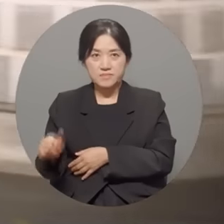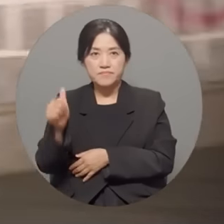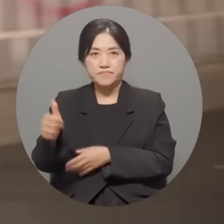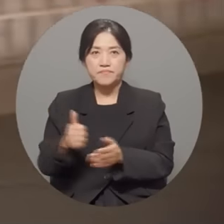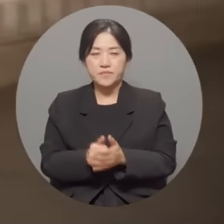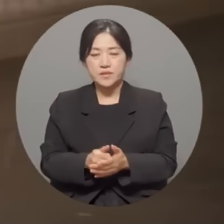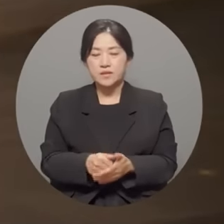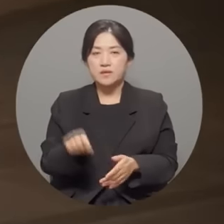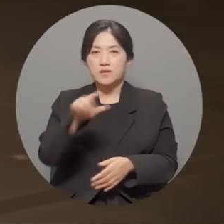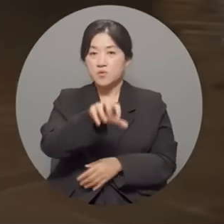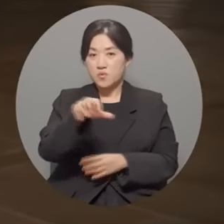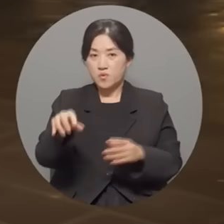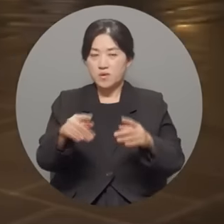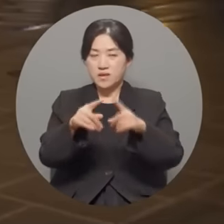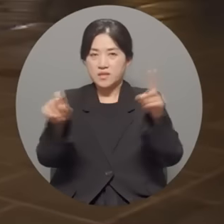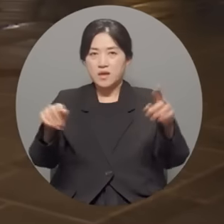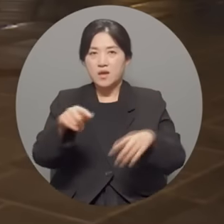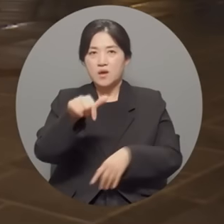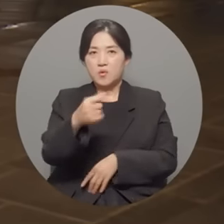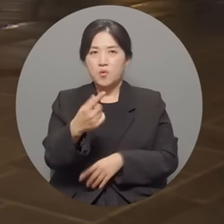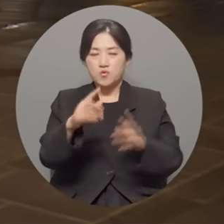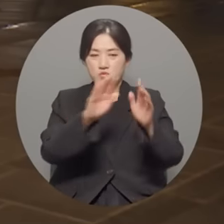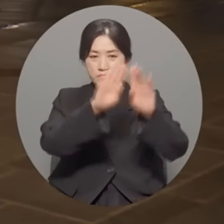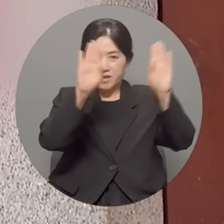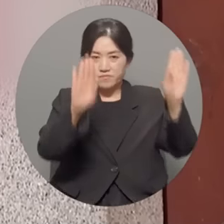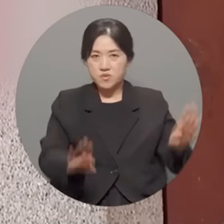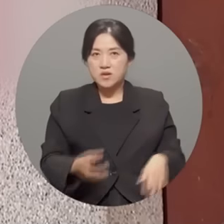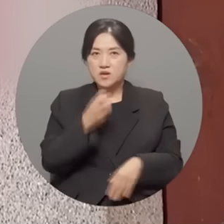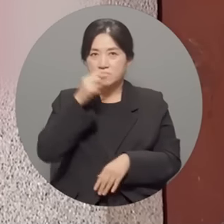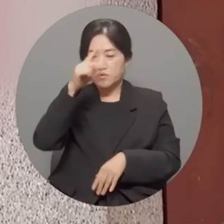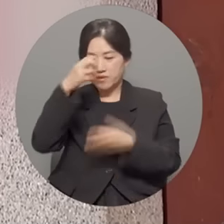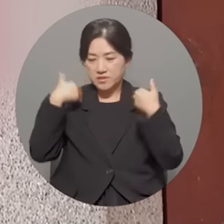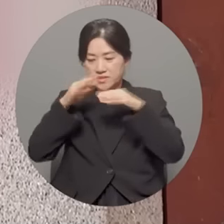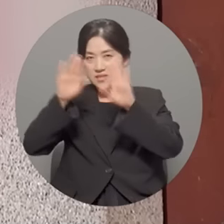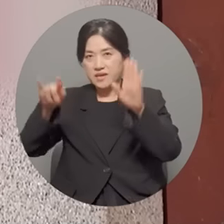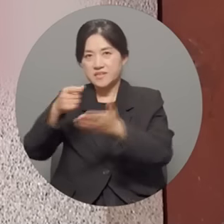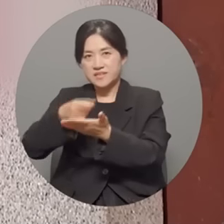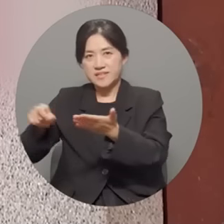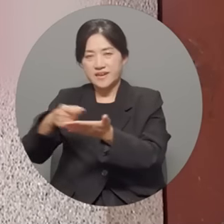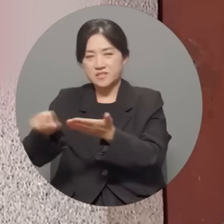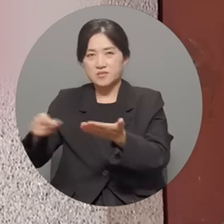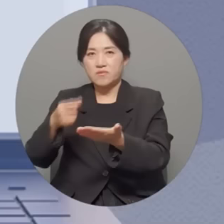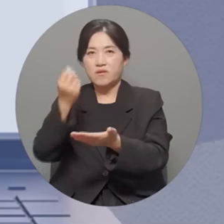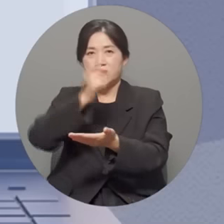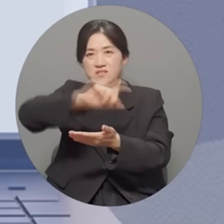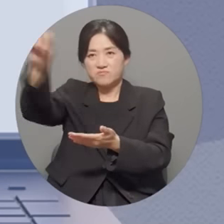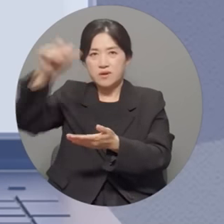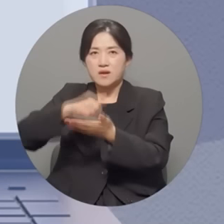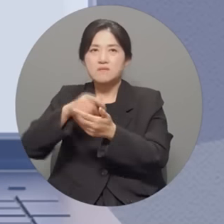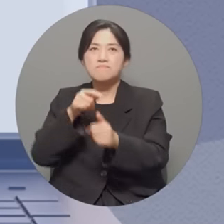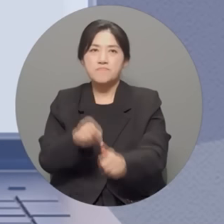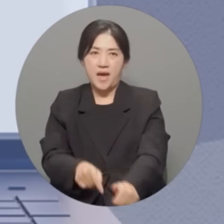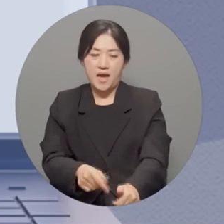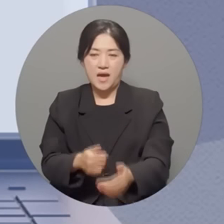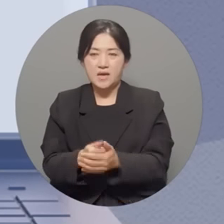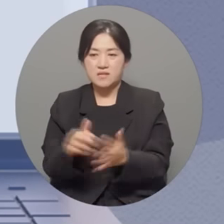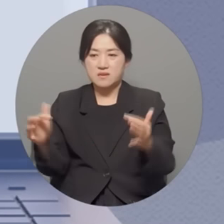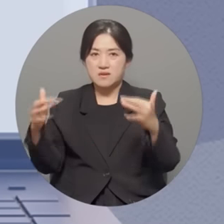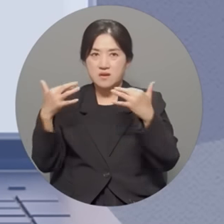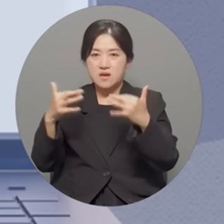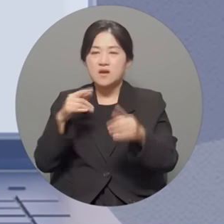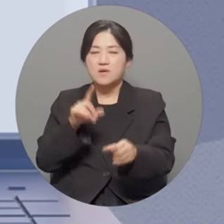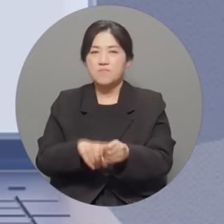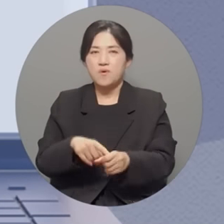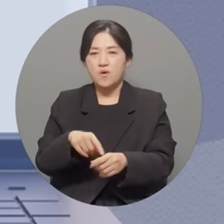아니라 국립고궁박물관과 서울경찰청 담장에도 낙서를 하라고 시킨 것으로 확인됐습니다. 또 이목을 끌기 위해